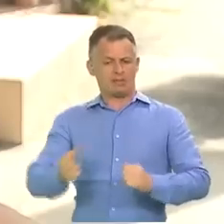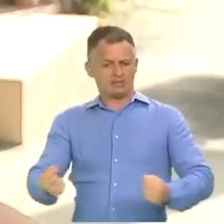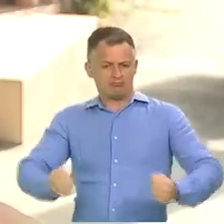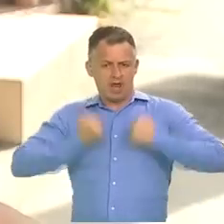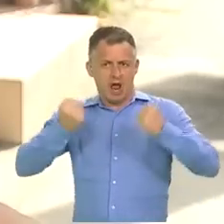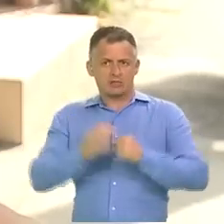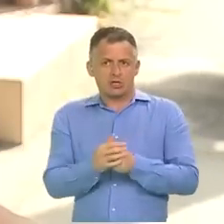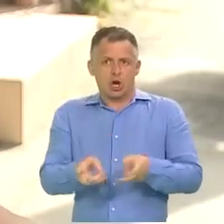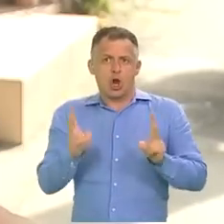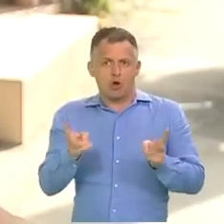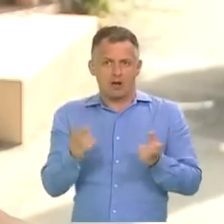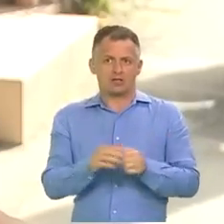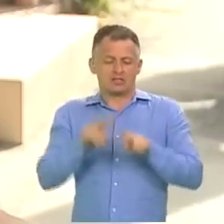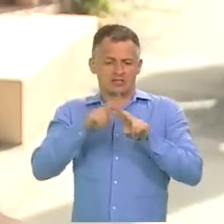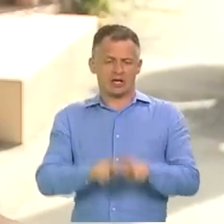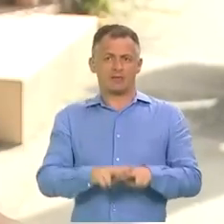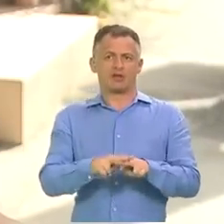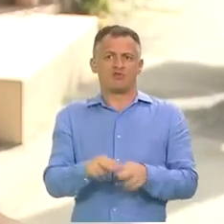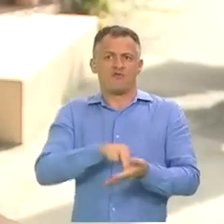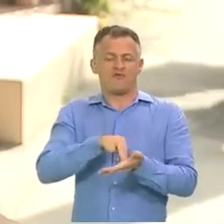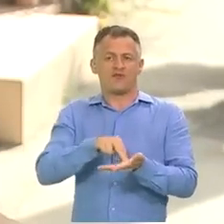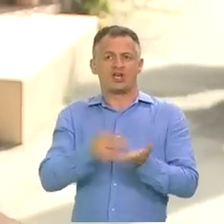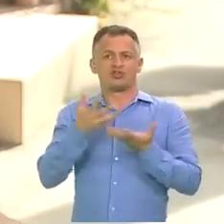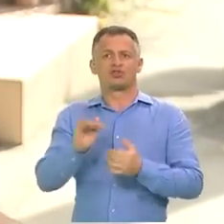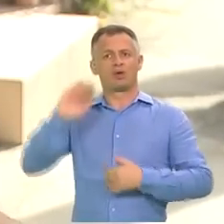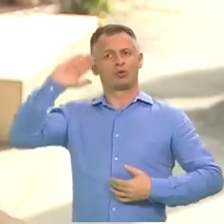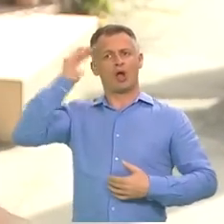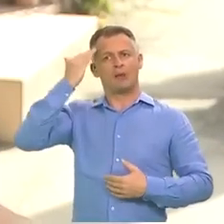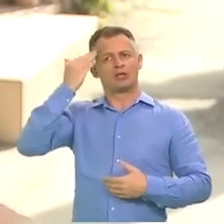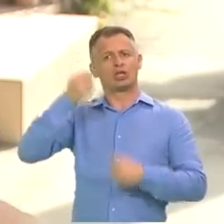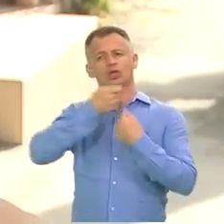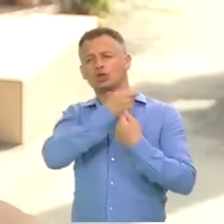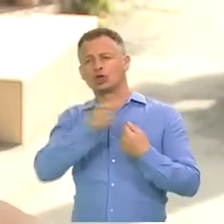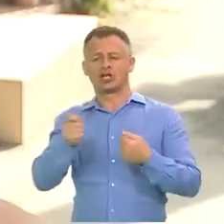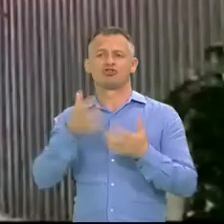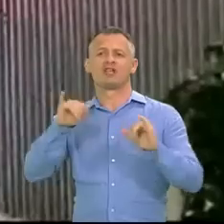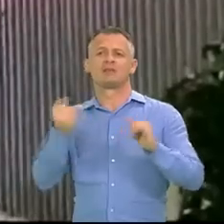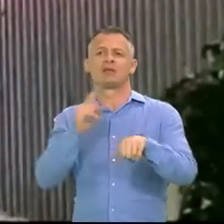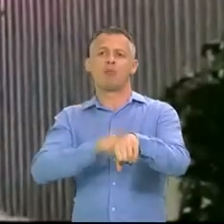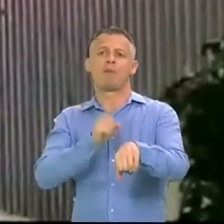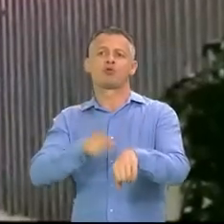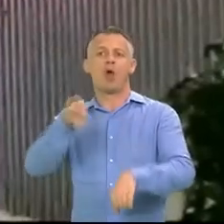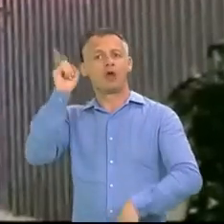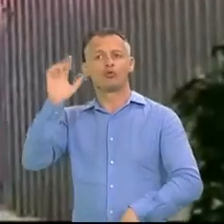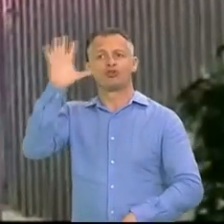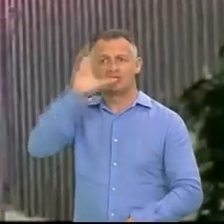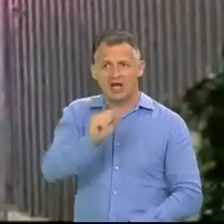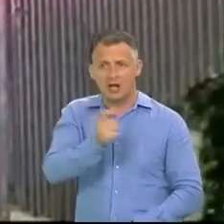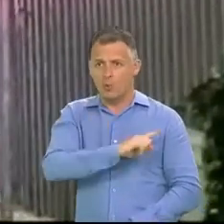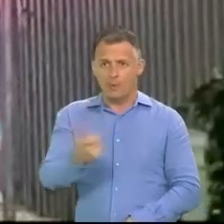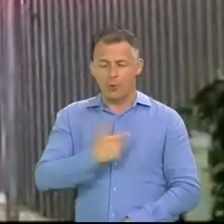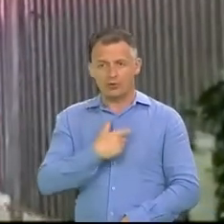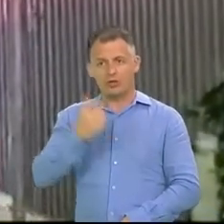și normal să rămân cu sechele și cu frică, deci mi-aduc aminte total de momentul acesta, nu pot să uit.